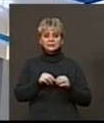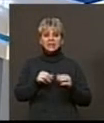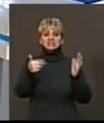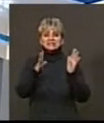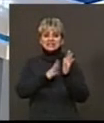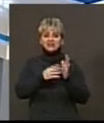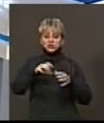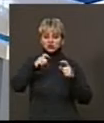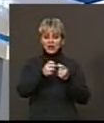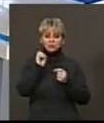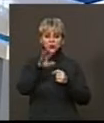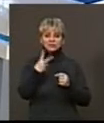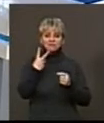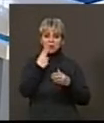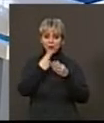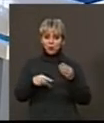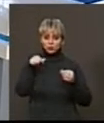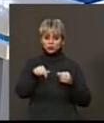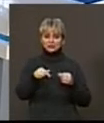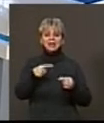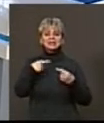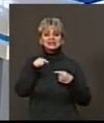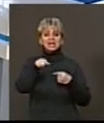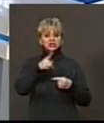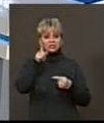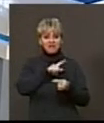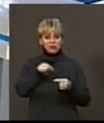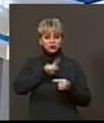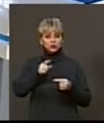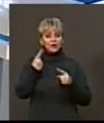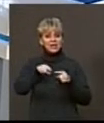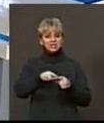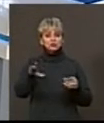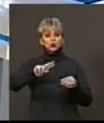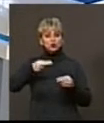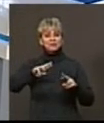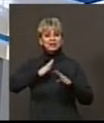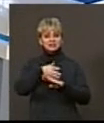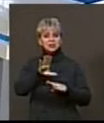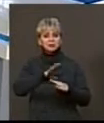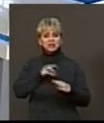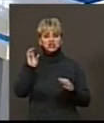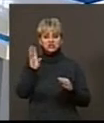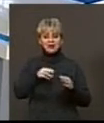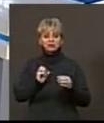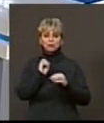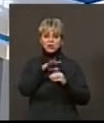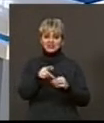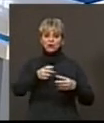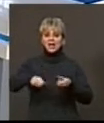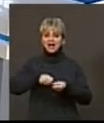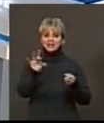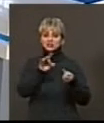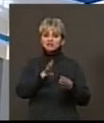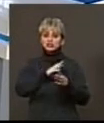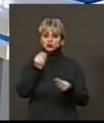9 шайб заброшено и всего 2 пропущено. Даже не верится, что с этим же клубом в гостях доходило до штрафных бросков. Хоккейный Ростов